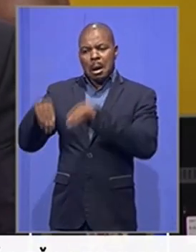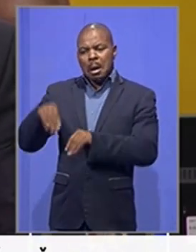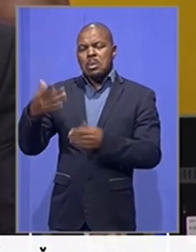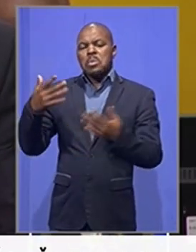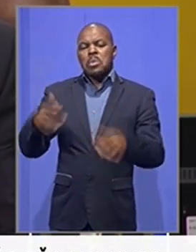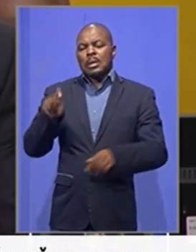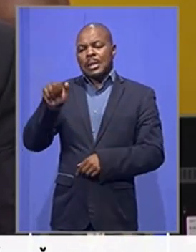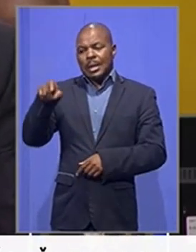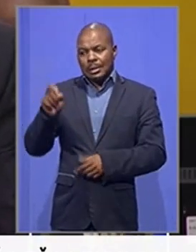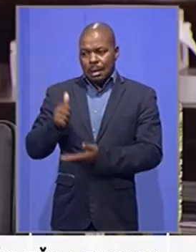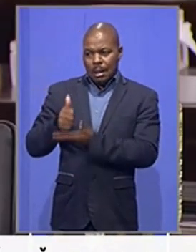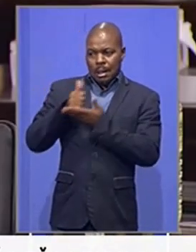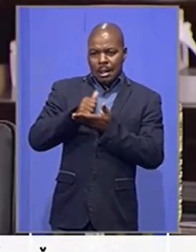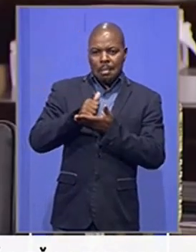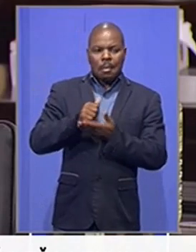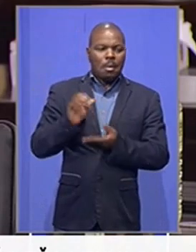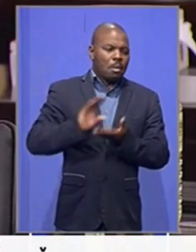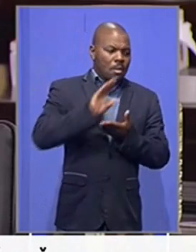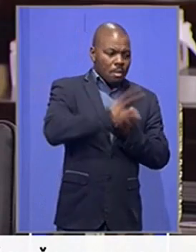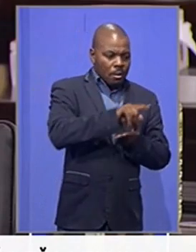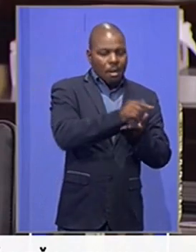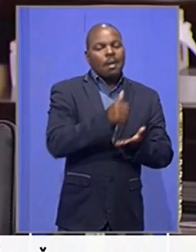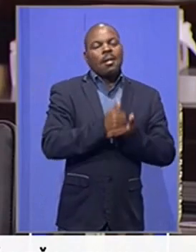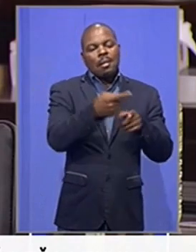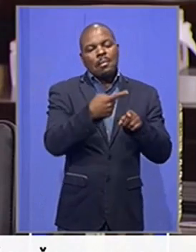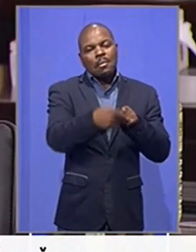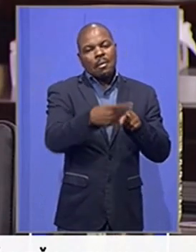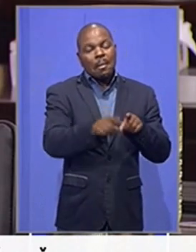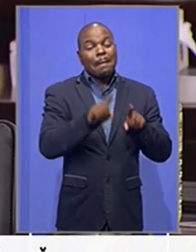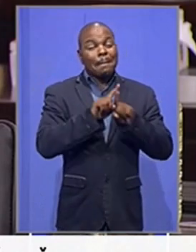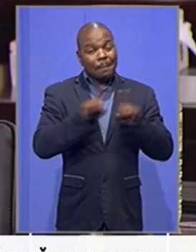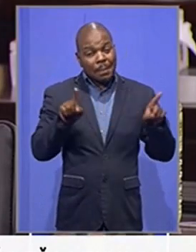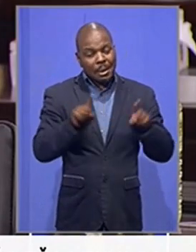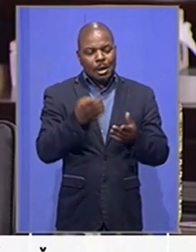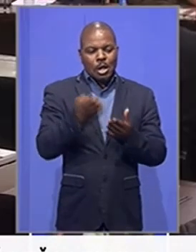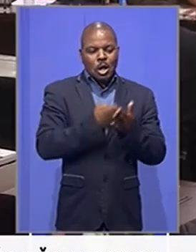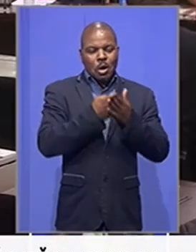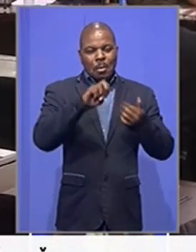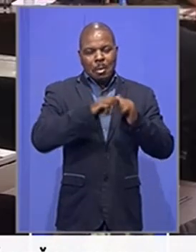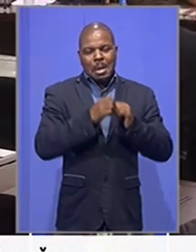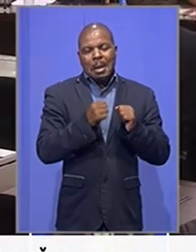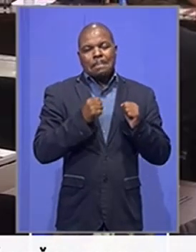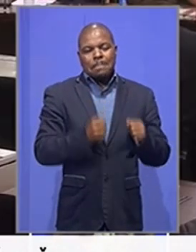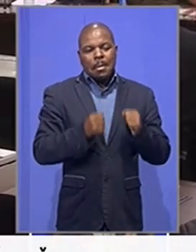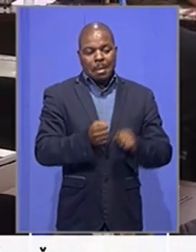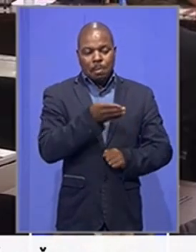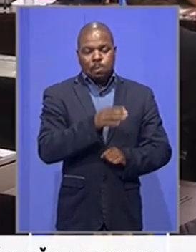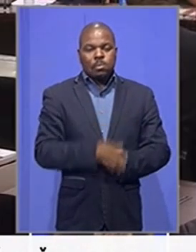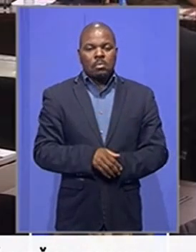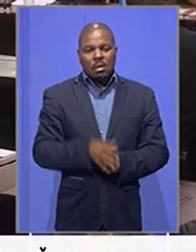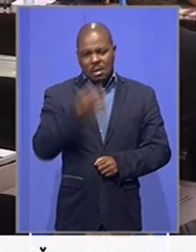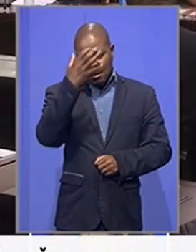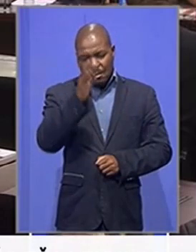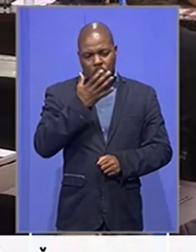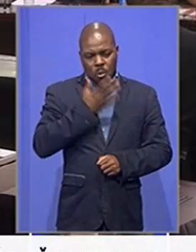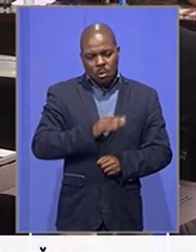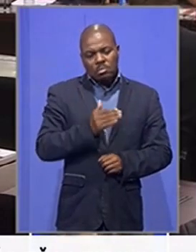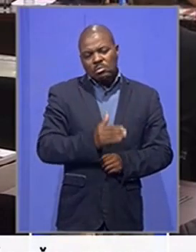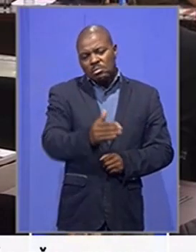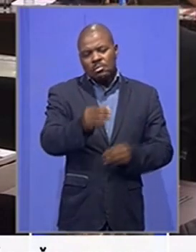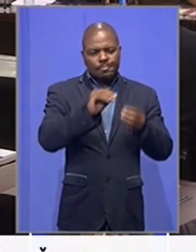tla thuša go fokotša dikoloto. Le ge go le bjalo, mathata a ikonomi a tšwela pele. Le ge mmušo o ikemišeditše go lokiša mathata ao a